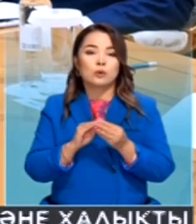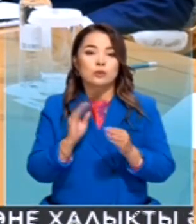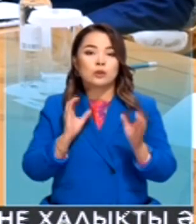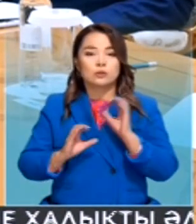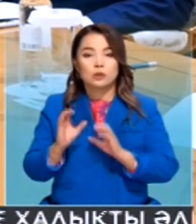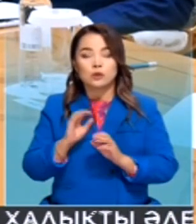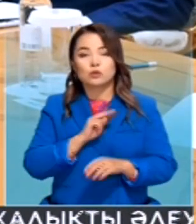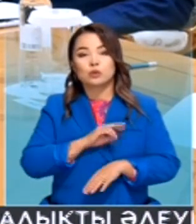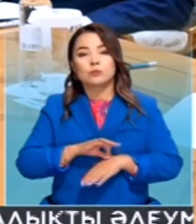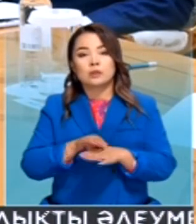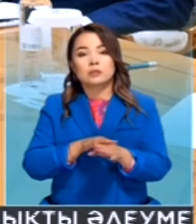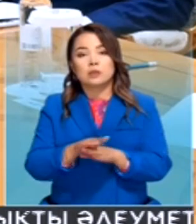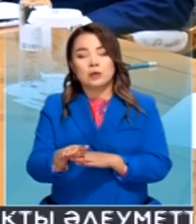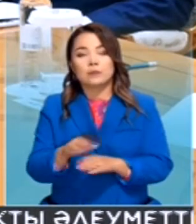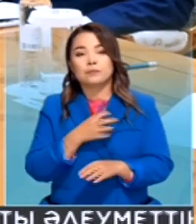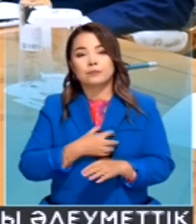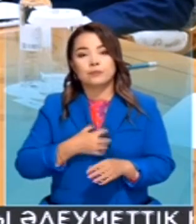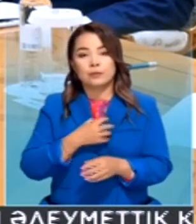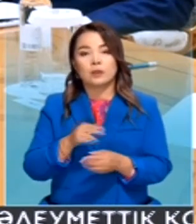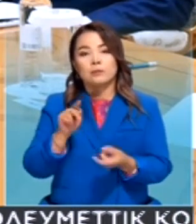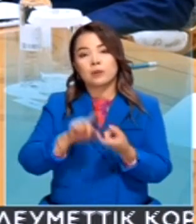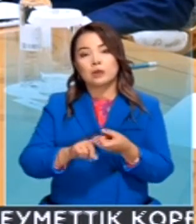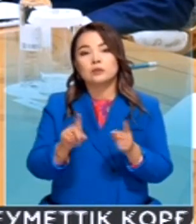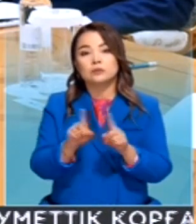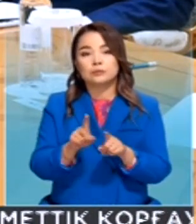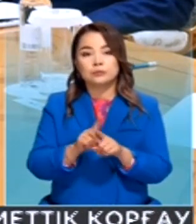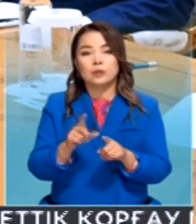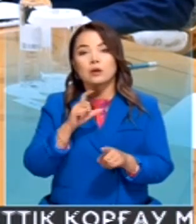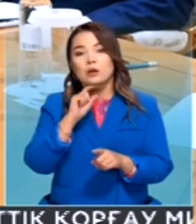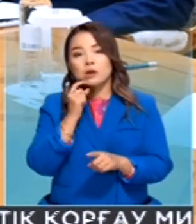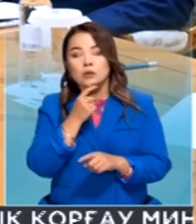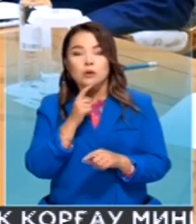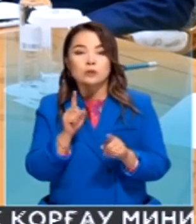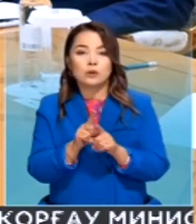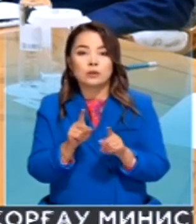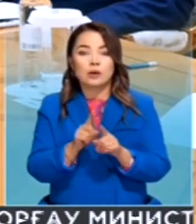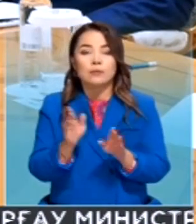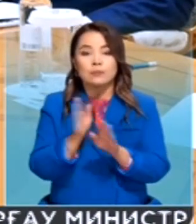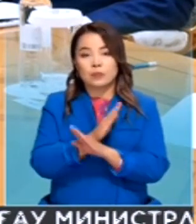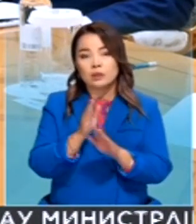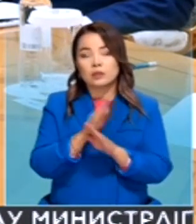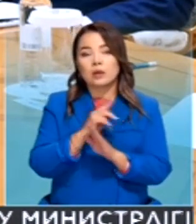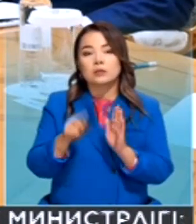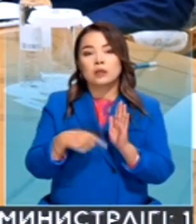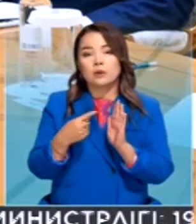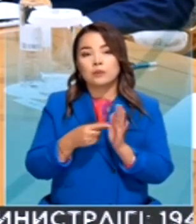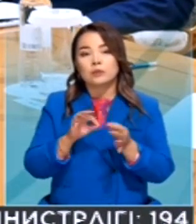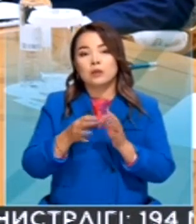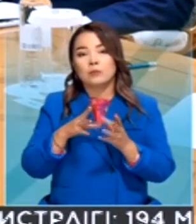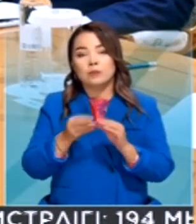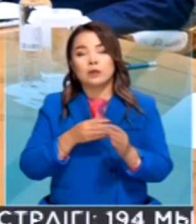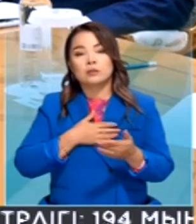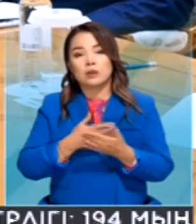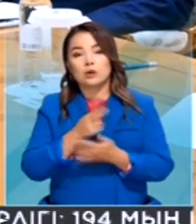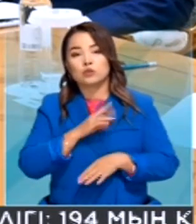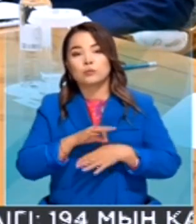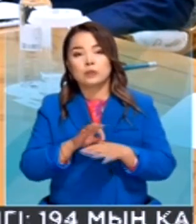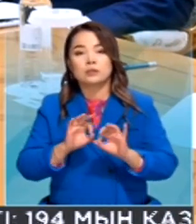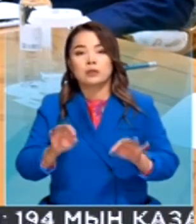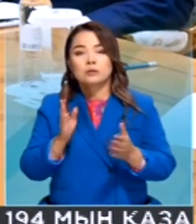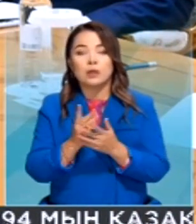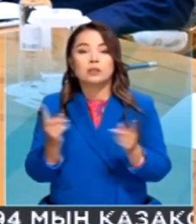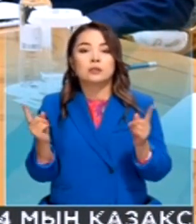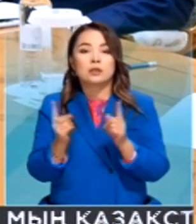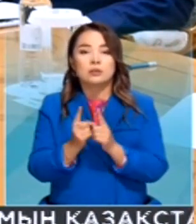институттар жұмысы, орнықты өзара байланыс, қаржылық серіктестік, экология саласындағы бастамаларды белсенді жүзеге асыру жөнінде айтты.